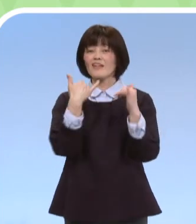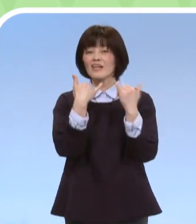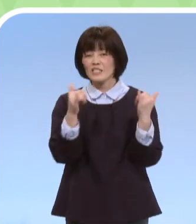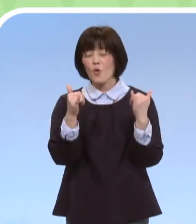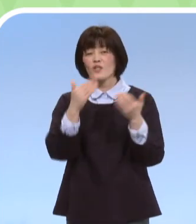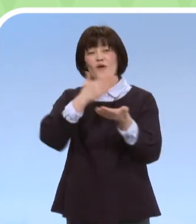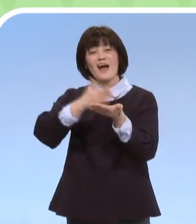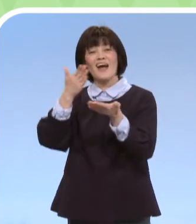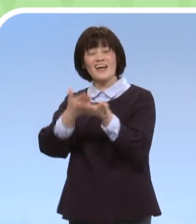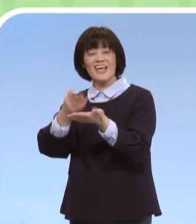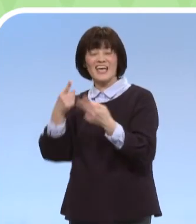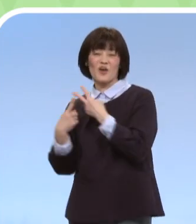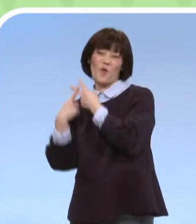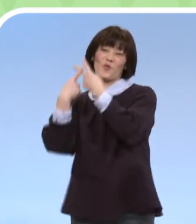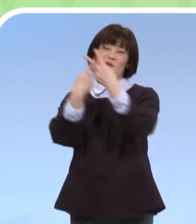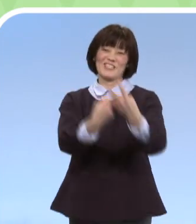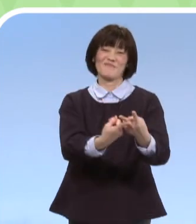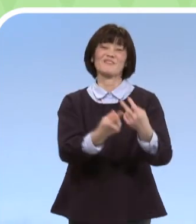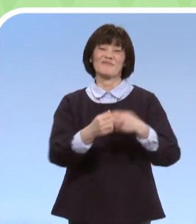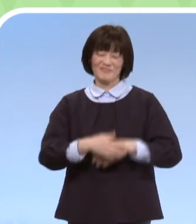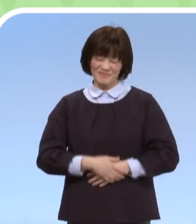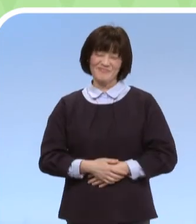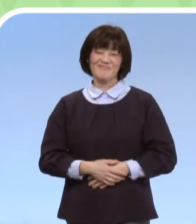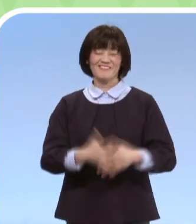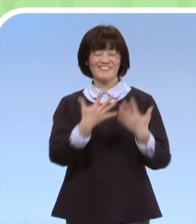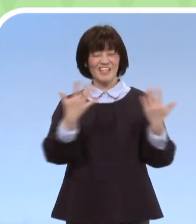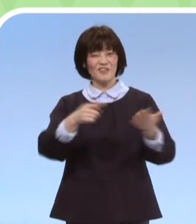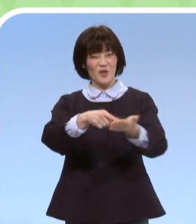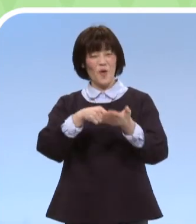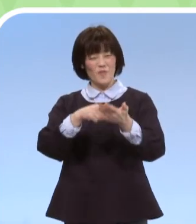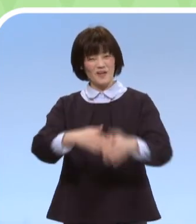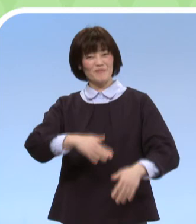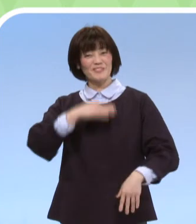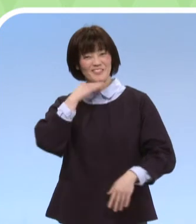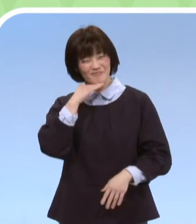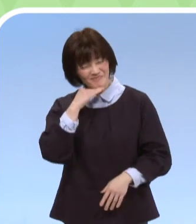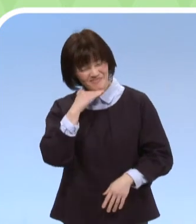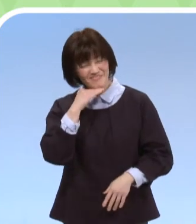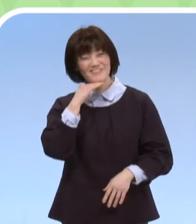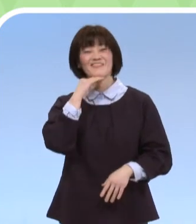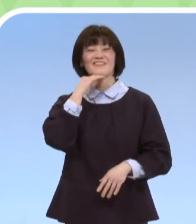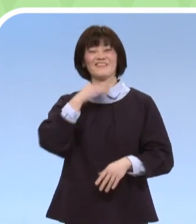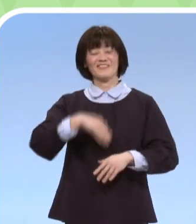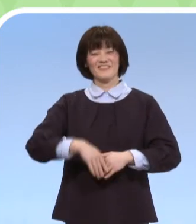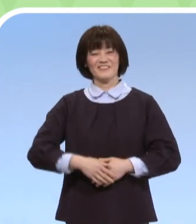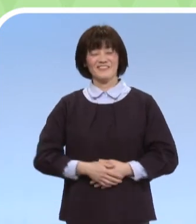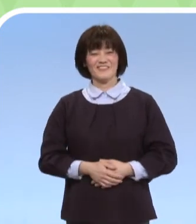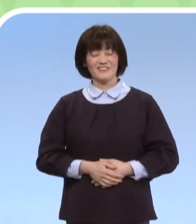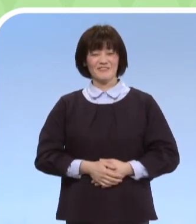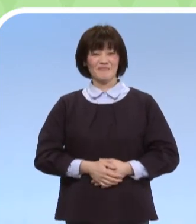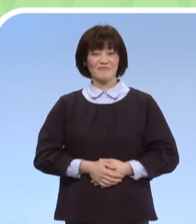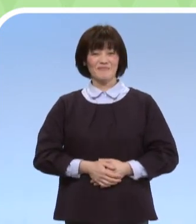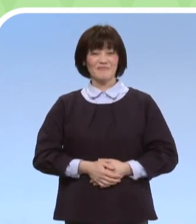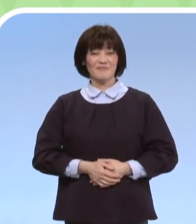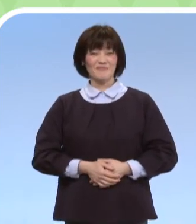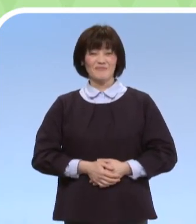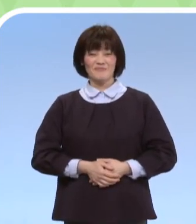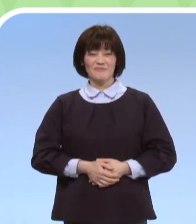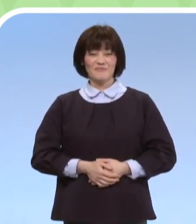選者の発表は商品の発送をもって返させていただきます。たくさんのご応募お待ちしています。